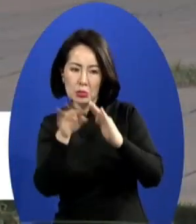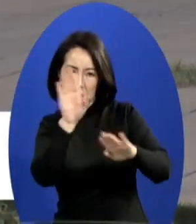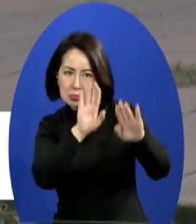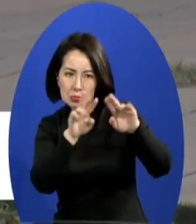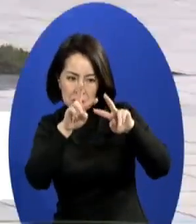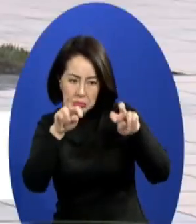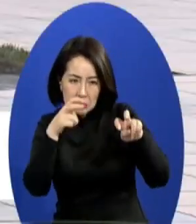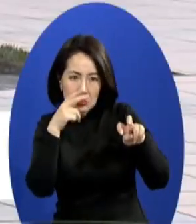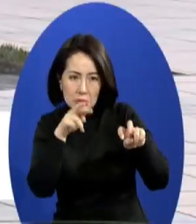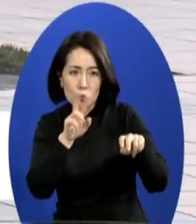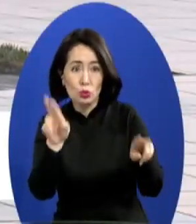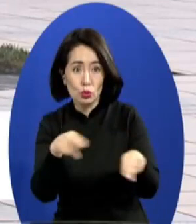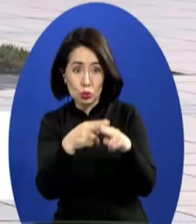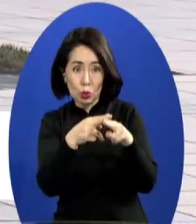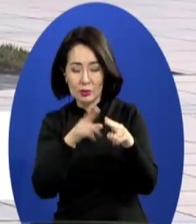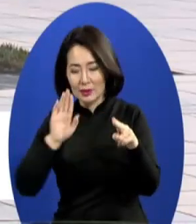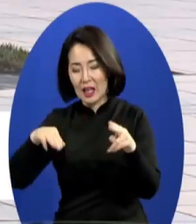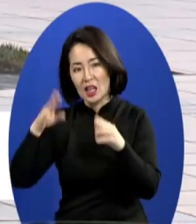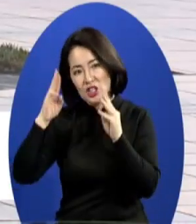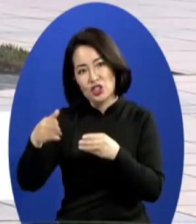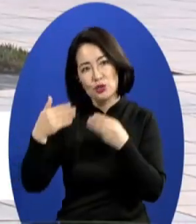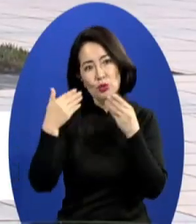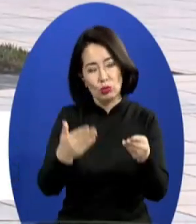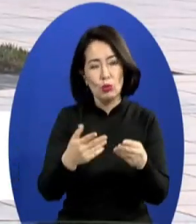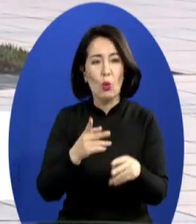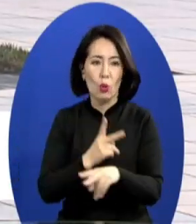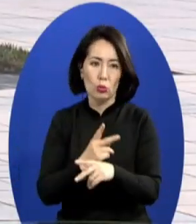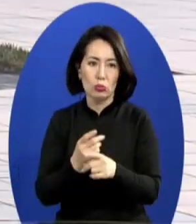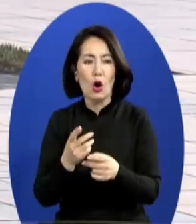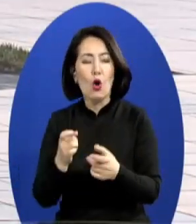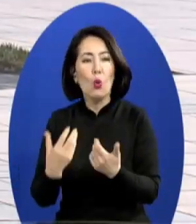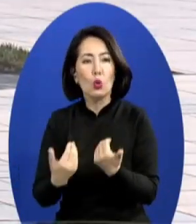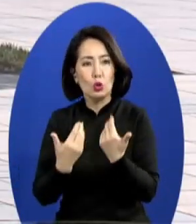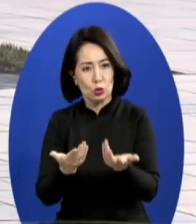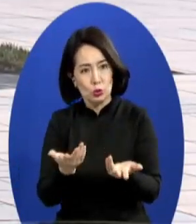үнэлж, дүгнэж байж шийдвэр гаргах зохицуулалт тусчээ.